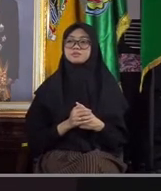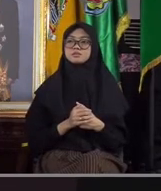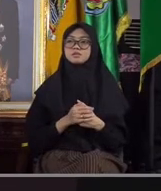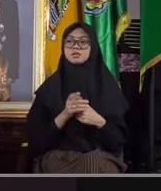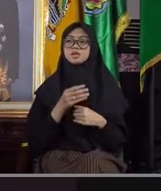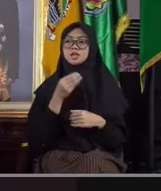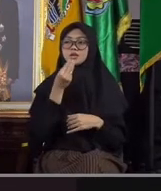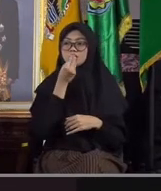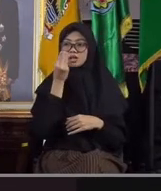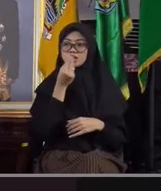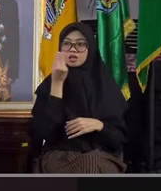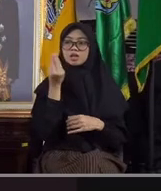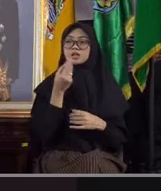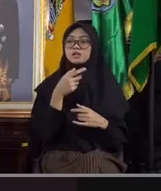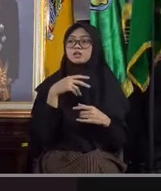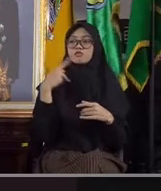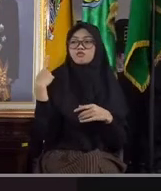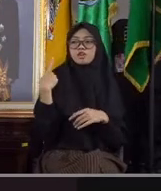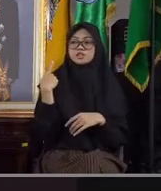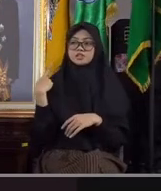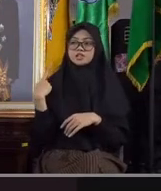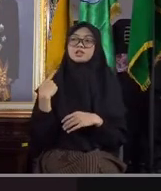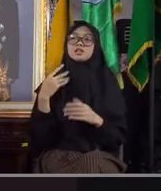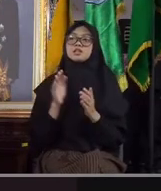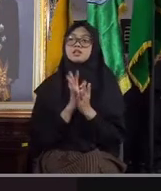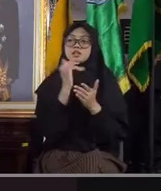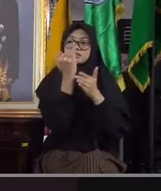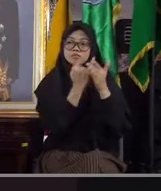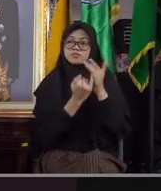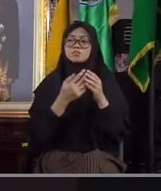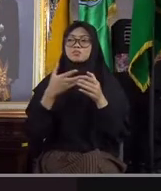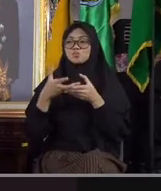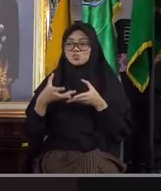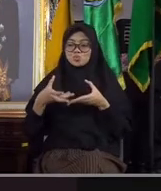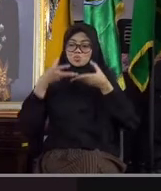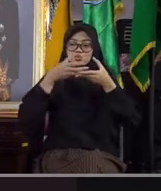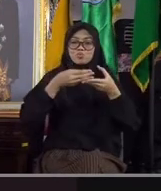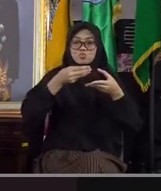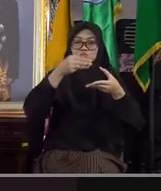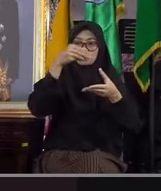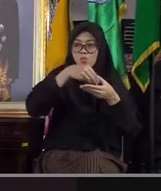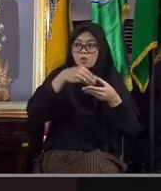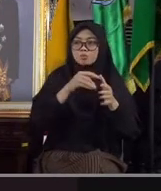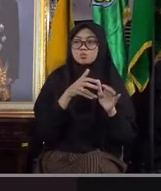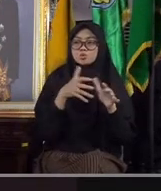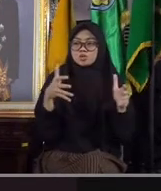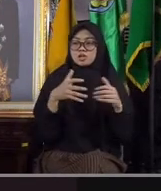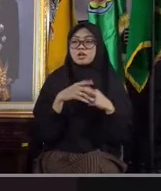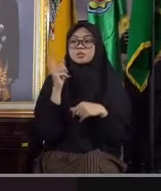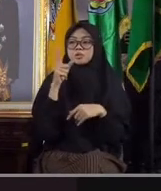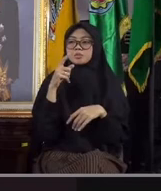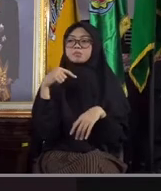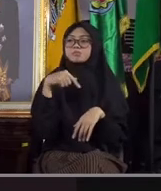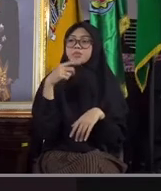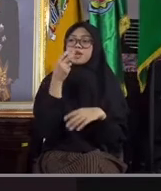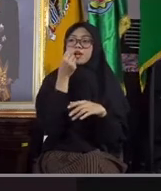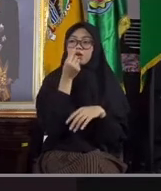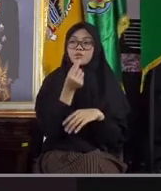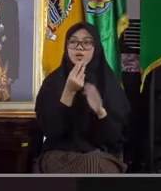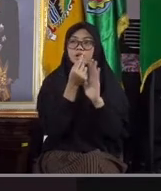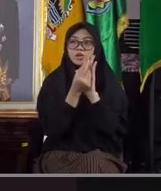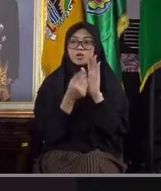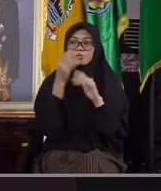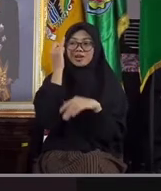fashion, ada kuliner, ada kriya yang masing-masing mempunyai sumbangan yang cukup besar. Mengapa ekonomi kreatif? Karena kita tahu bahwa industri ekstraksi itu tidak